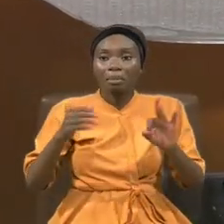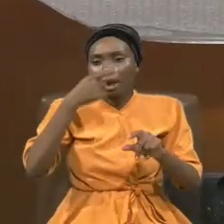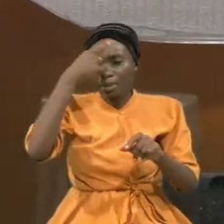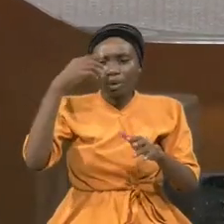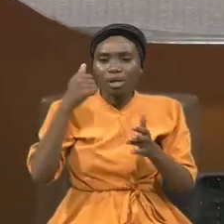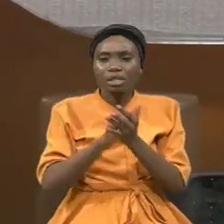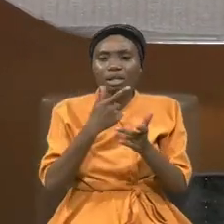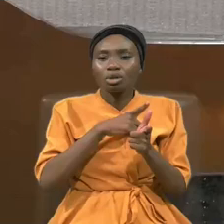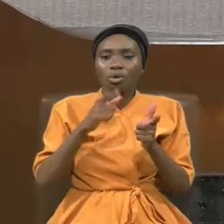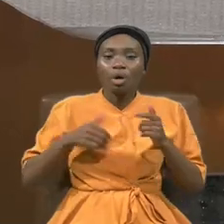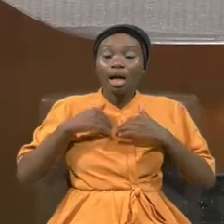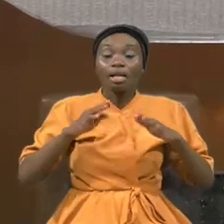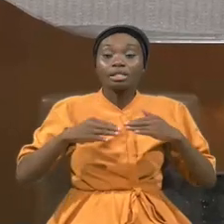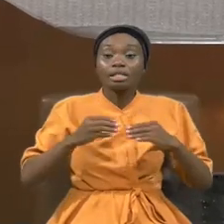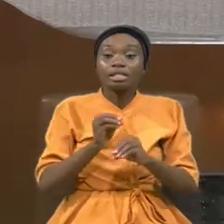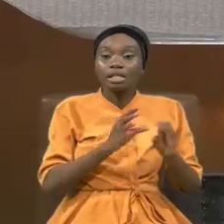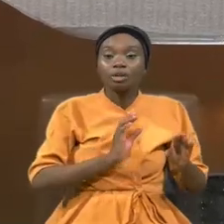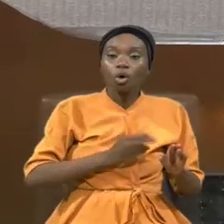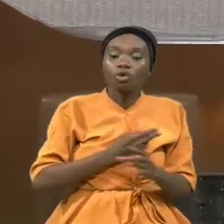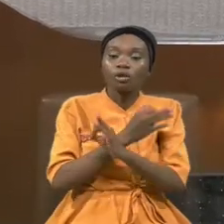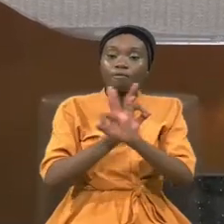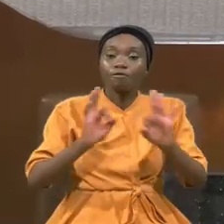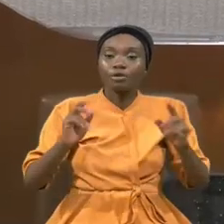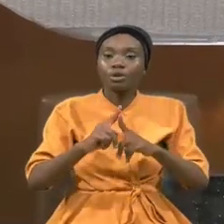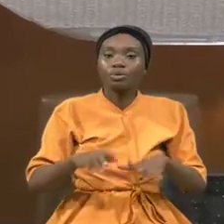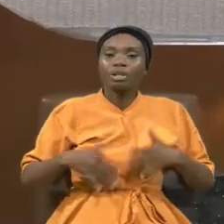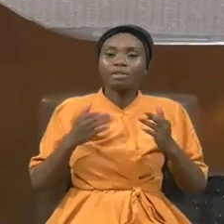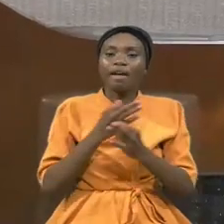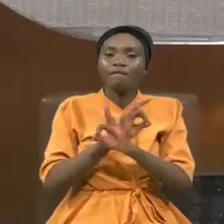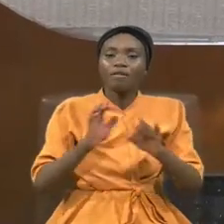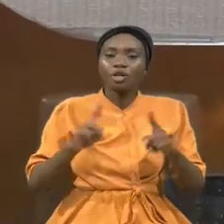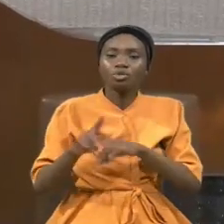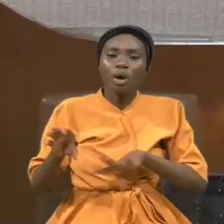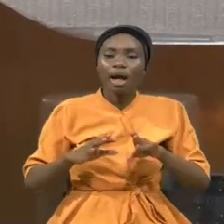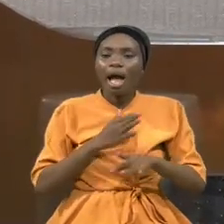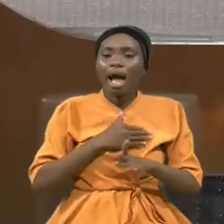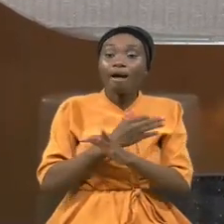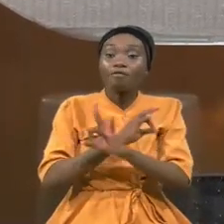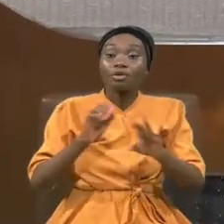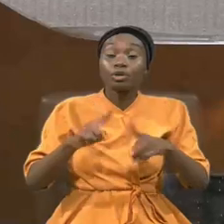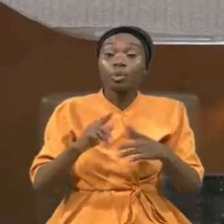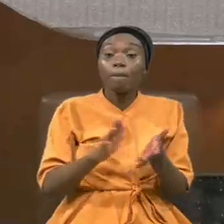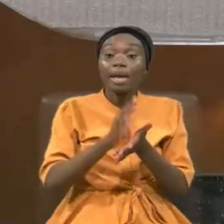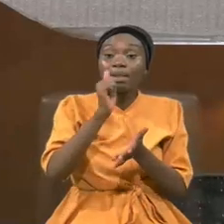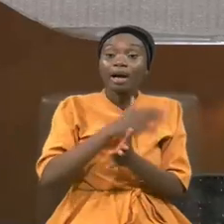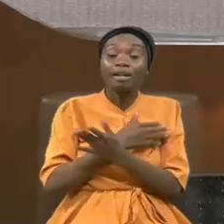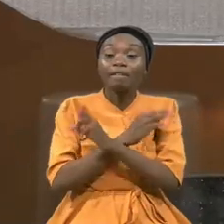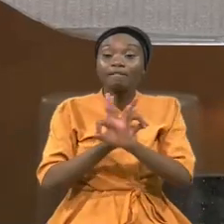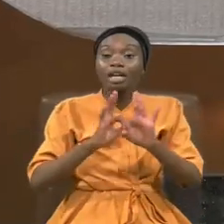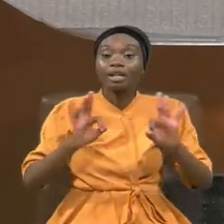que le Seigneur nous a affranchis, et libre pour vivre, pour agir, vivre pour croire, et